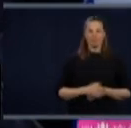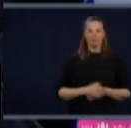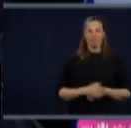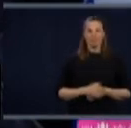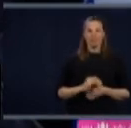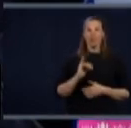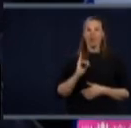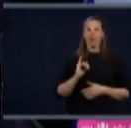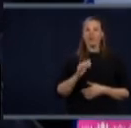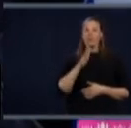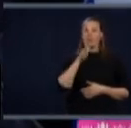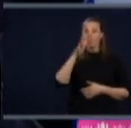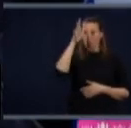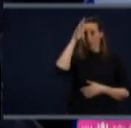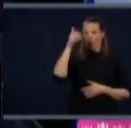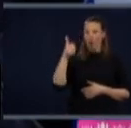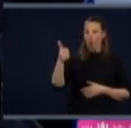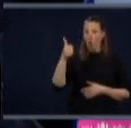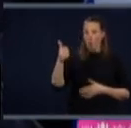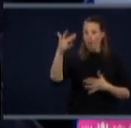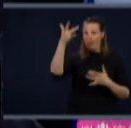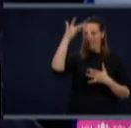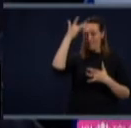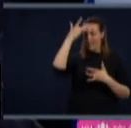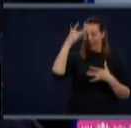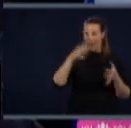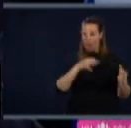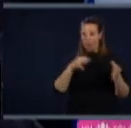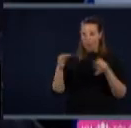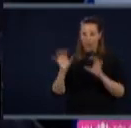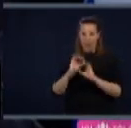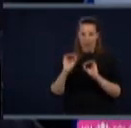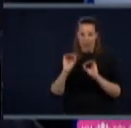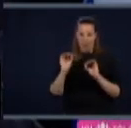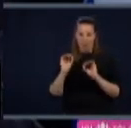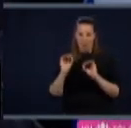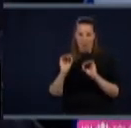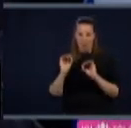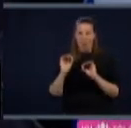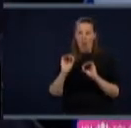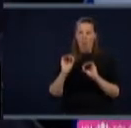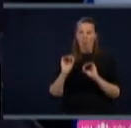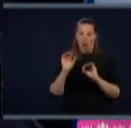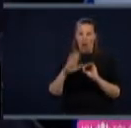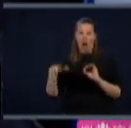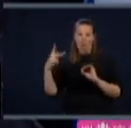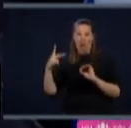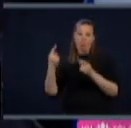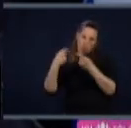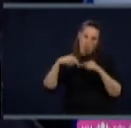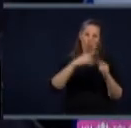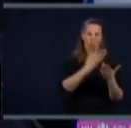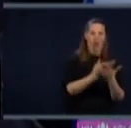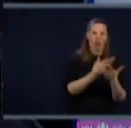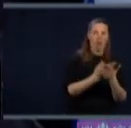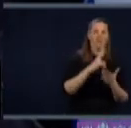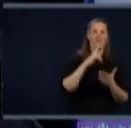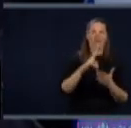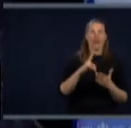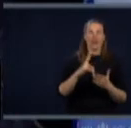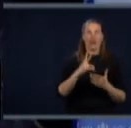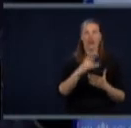parents n'ont pas de maladies chroniques, etc., leurs enfants peuvent aller à l'école, puis la probabilité qu'eux-mêmes aient une très grande